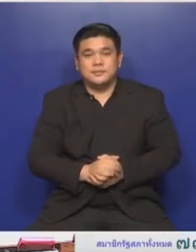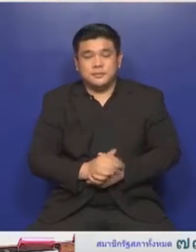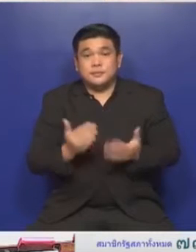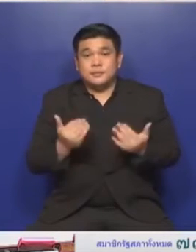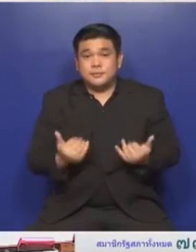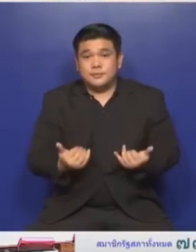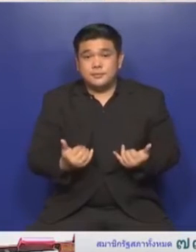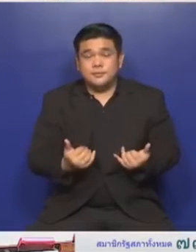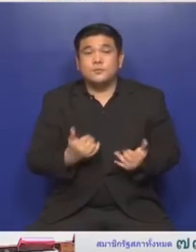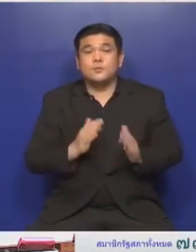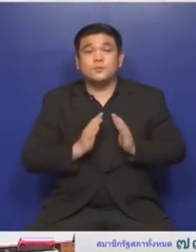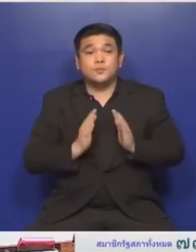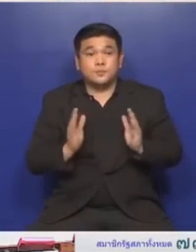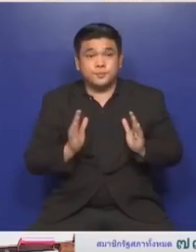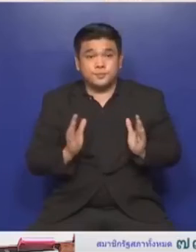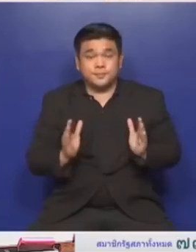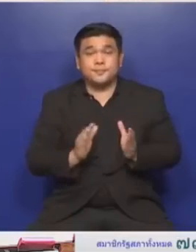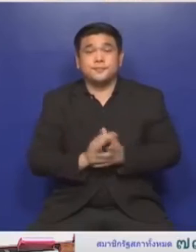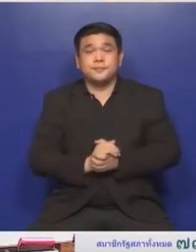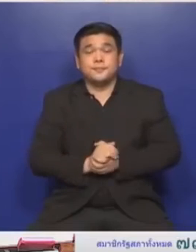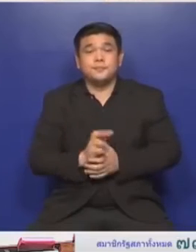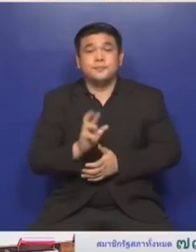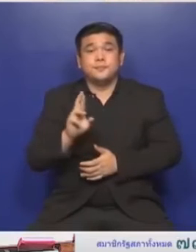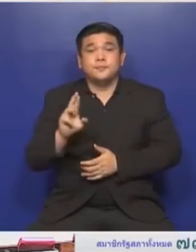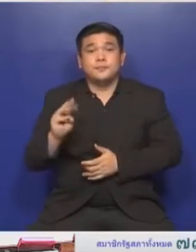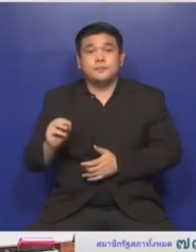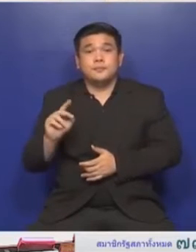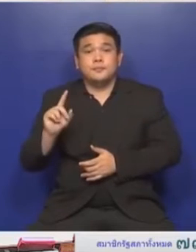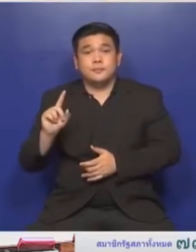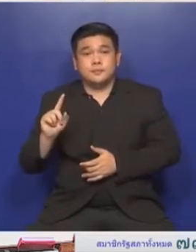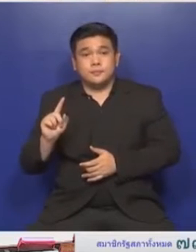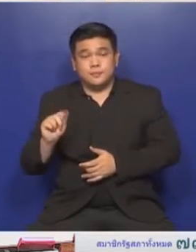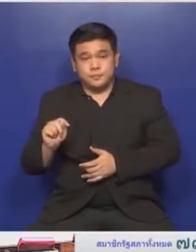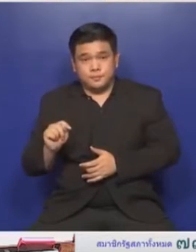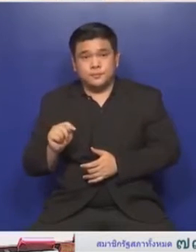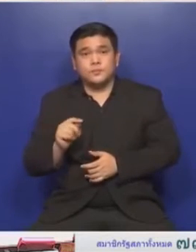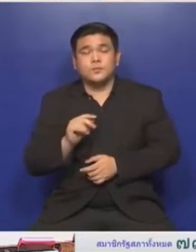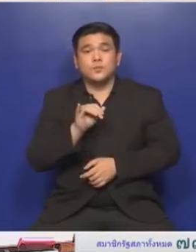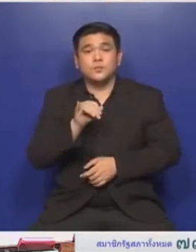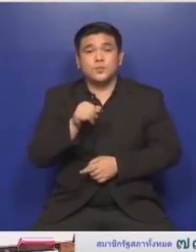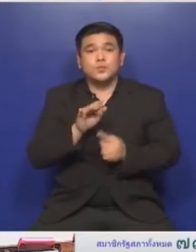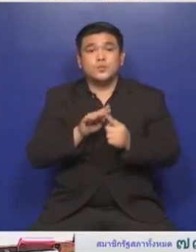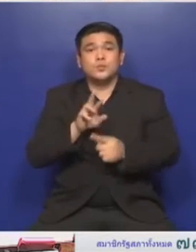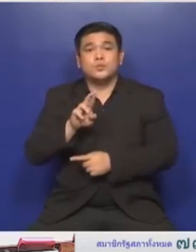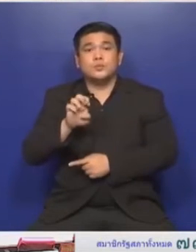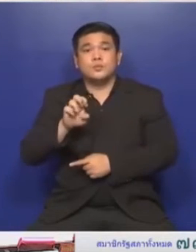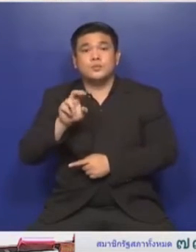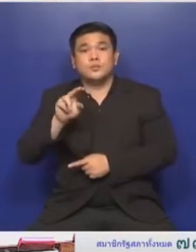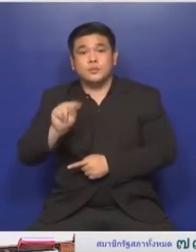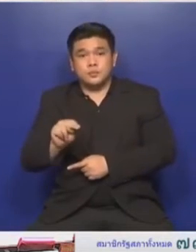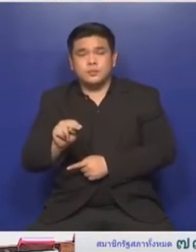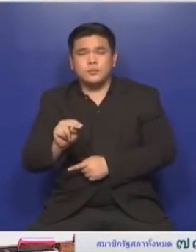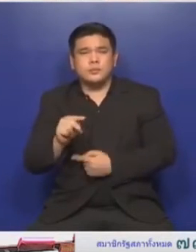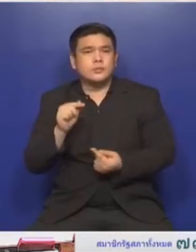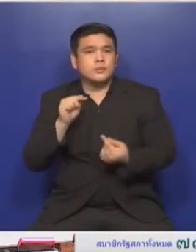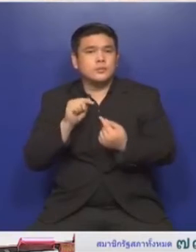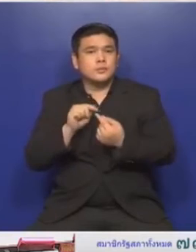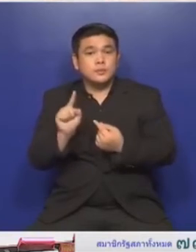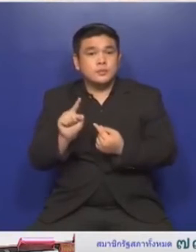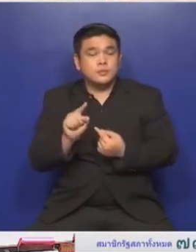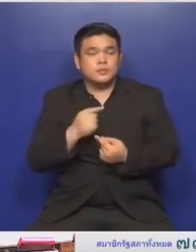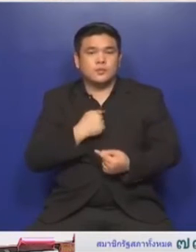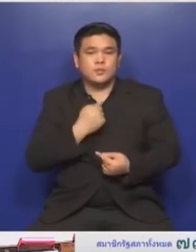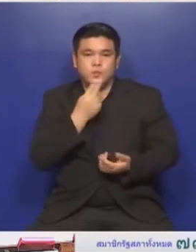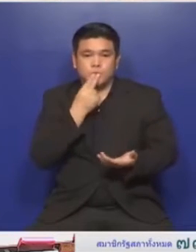ก่อนอื่นกผมขอขอบคุณท่รัมกรีจุลิน ที่ได้นำร่างคาม